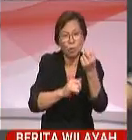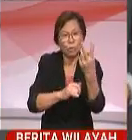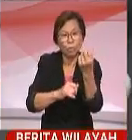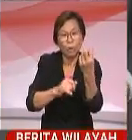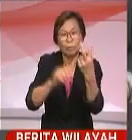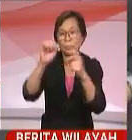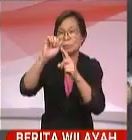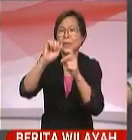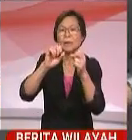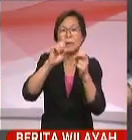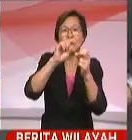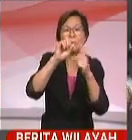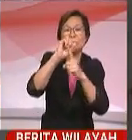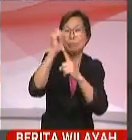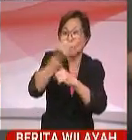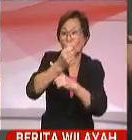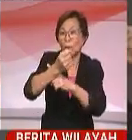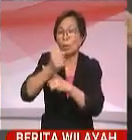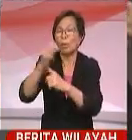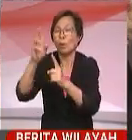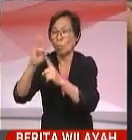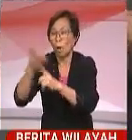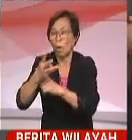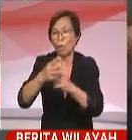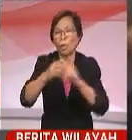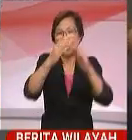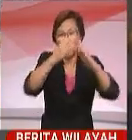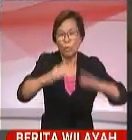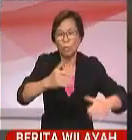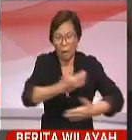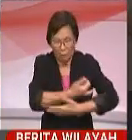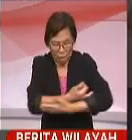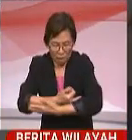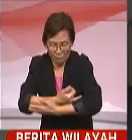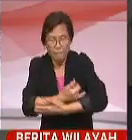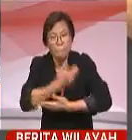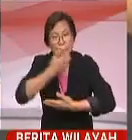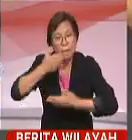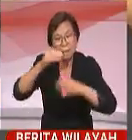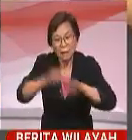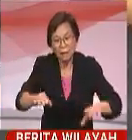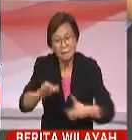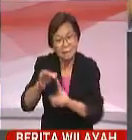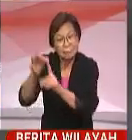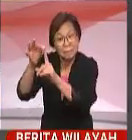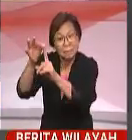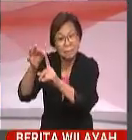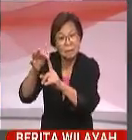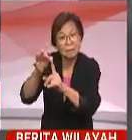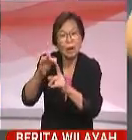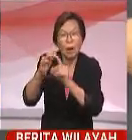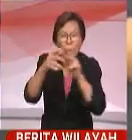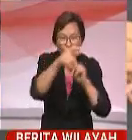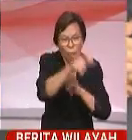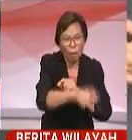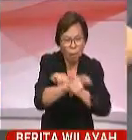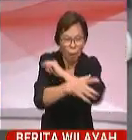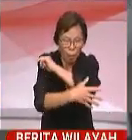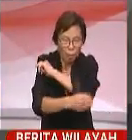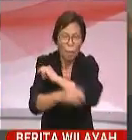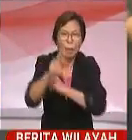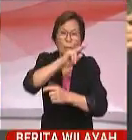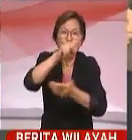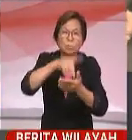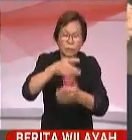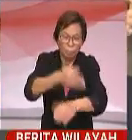12 pertubuhan kebajikan yang terdiri daripada rumah anak-anak yatim, belia dan kanak-kanak istimewa, fakir miskin dan pusat